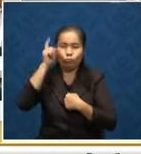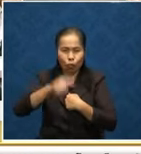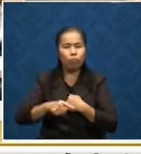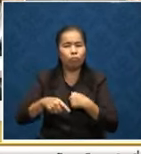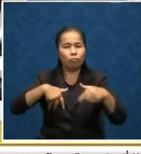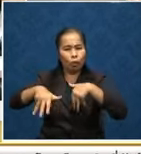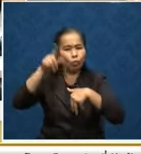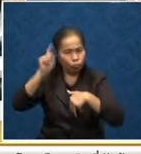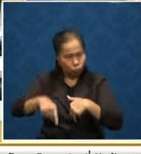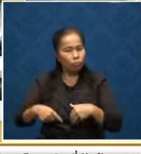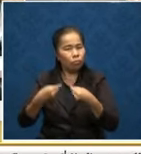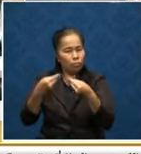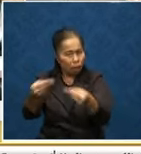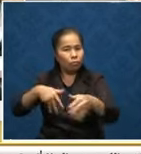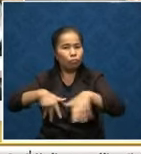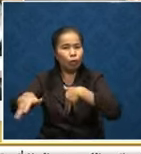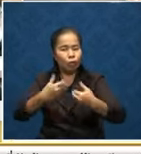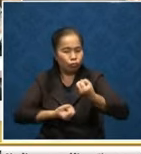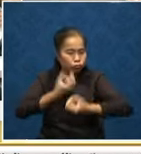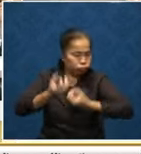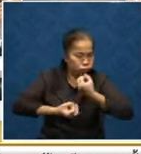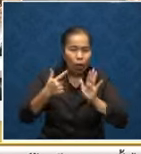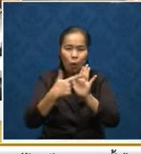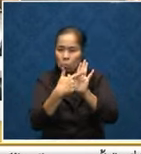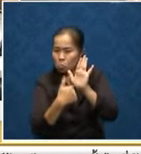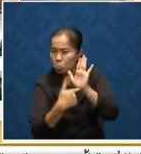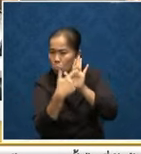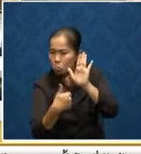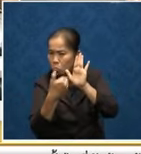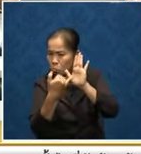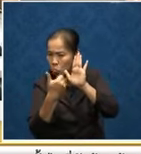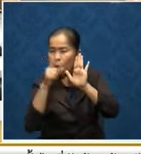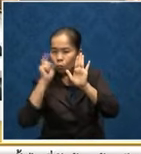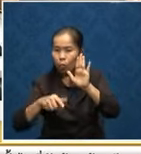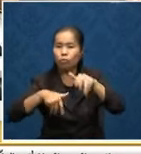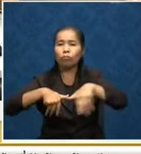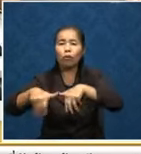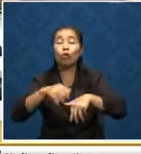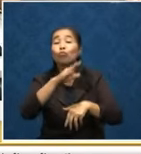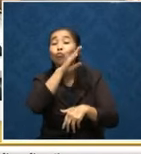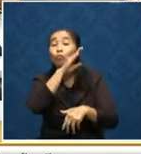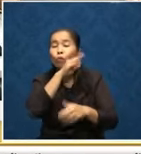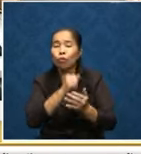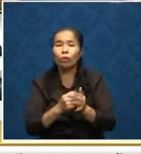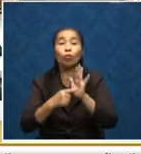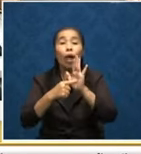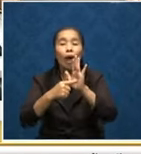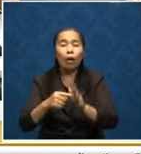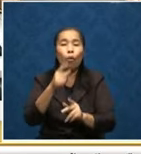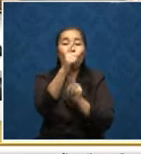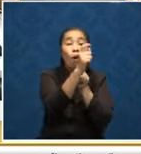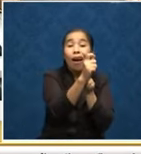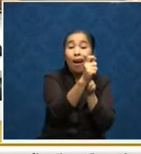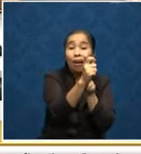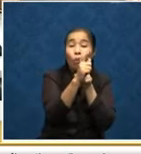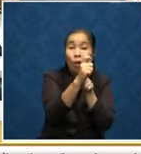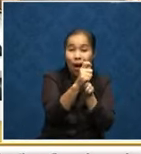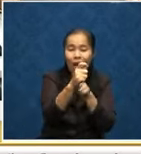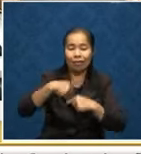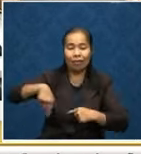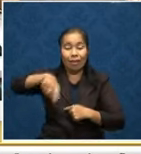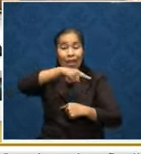นได้แสดงความคิดเห็นนะได้ประชาพิจารณ์ด้วยนะผมมองว่าถ้าเวลาที่เหลือนะยกตัวอย่างว่าวันอังคารนะพรรคพวกของเ